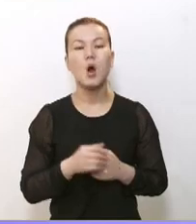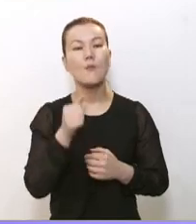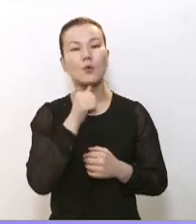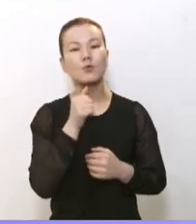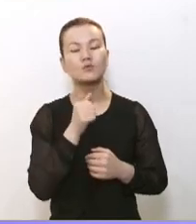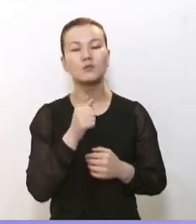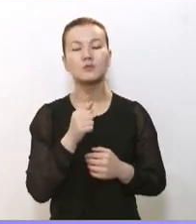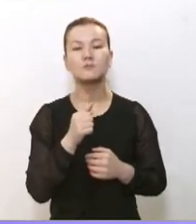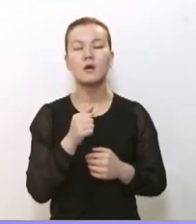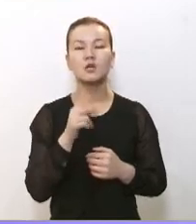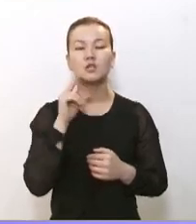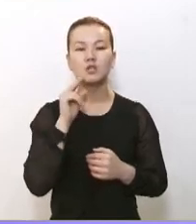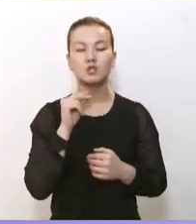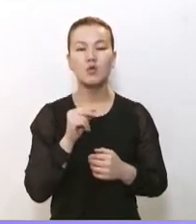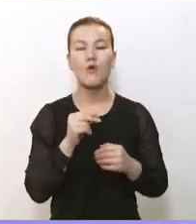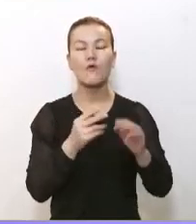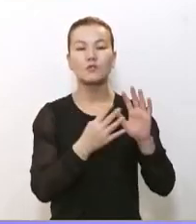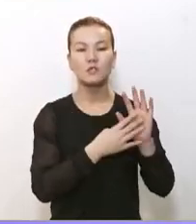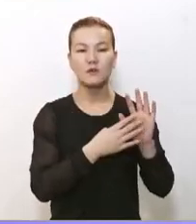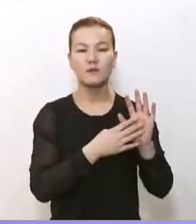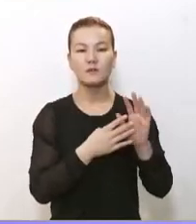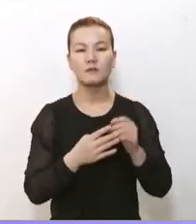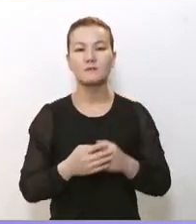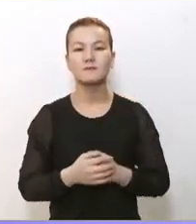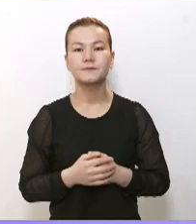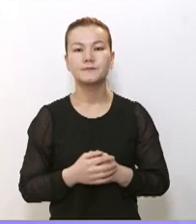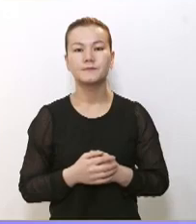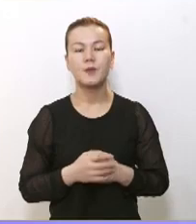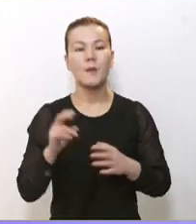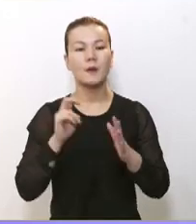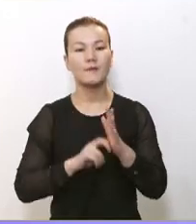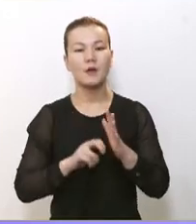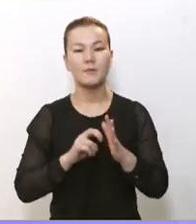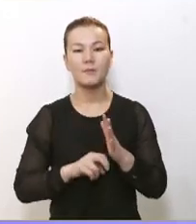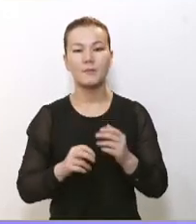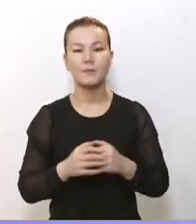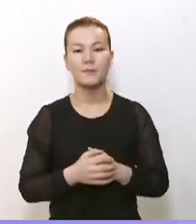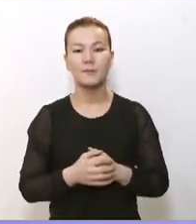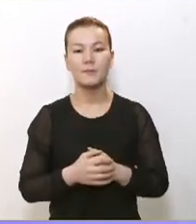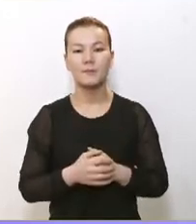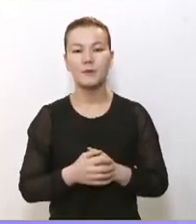Пробуем в качестве цифры частного 9. Проверяем.